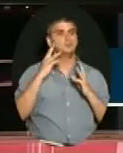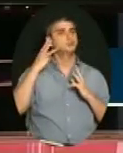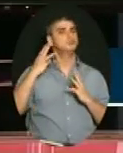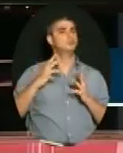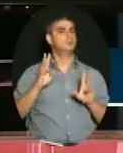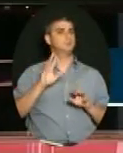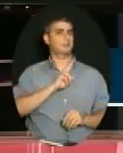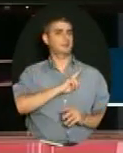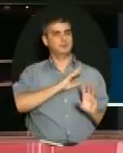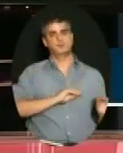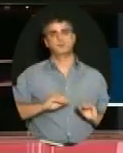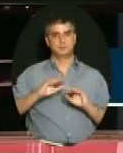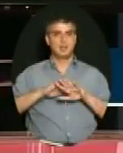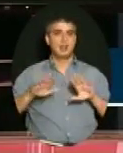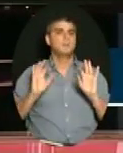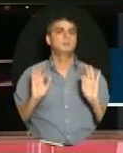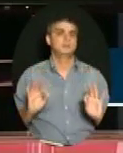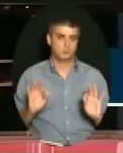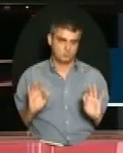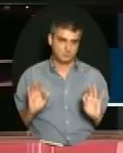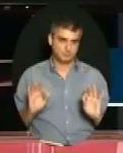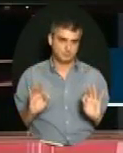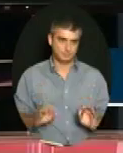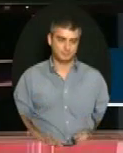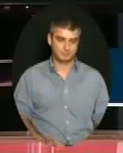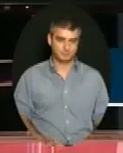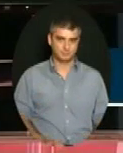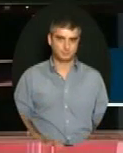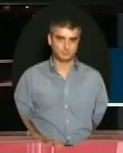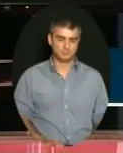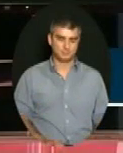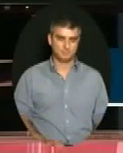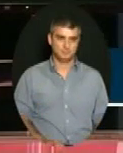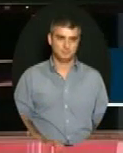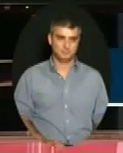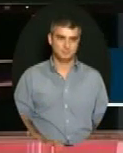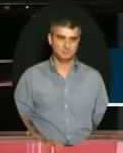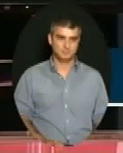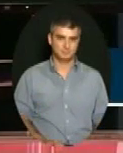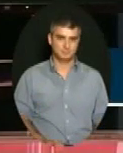ואני חוזרת לקרקע המציאות. ואני רק רוצה להגיד ש...